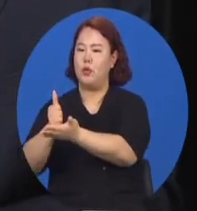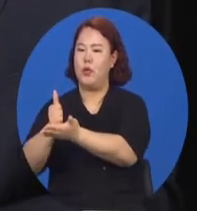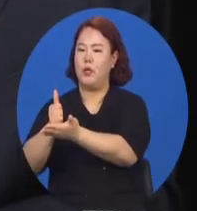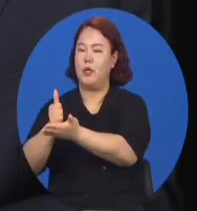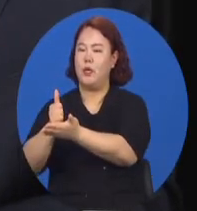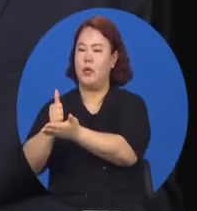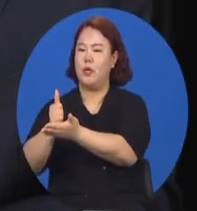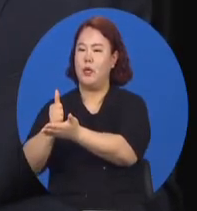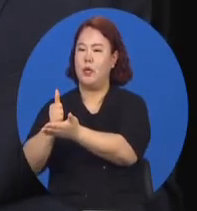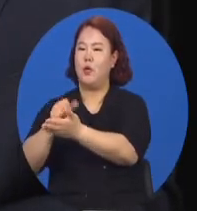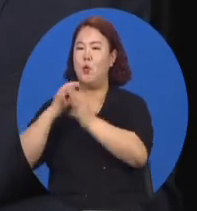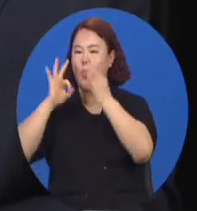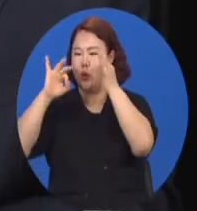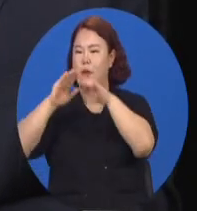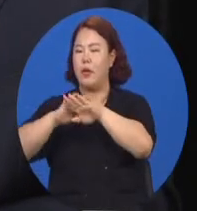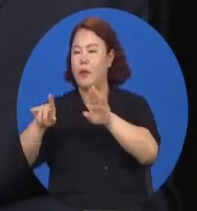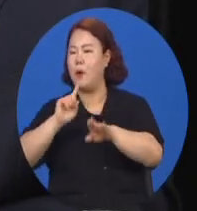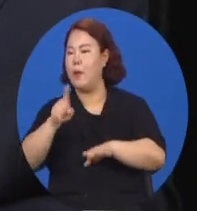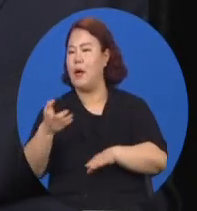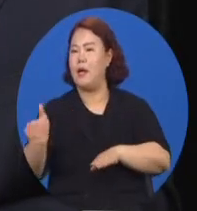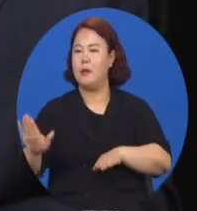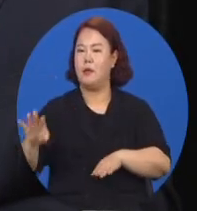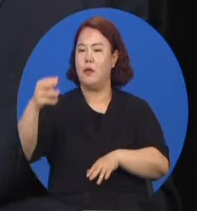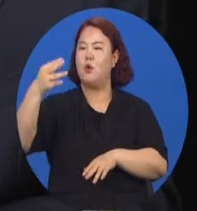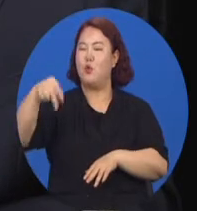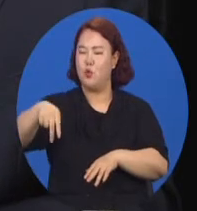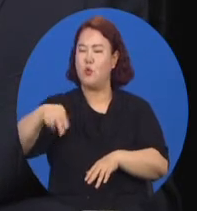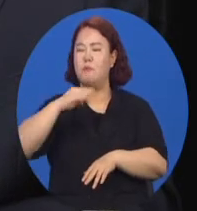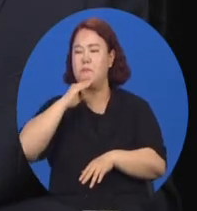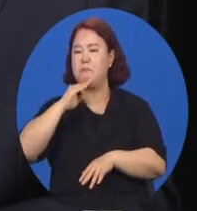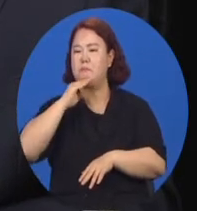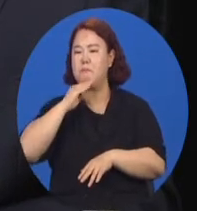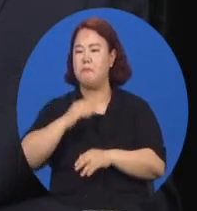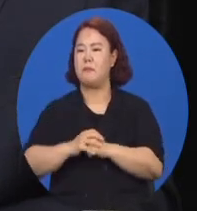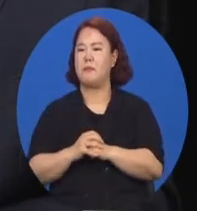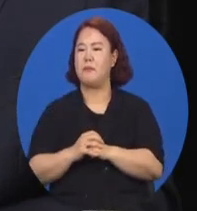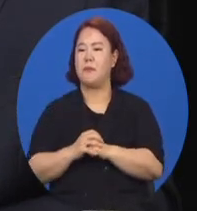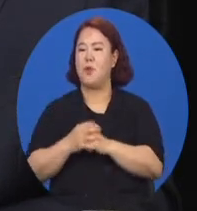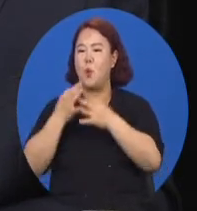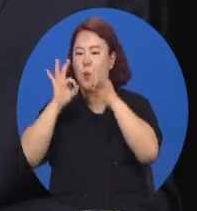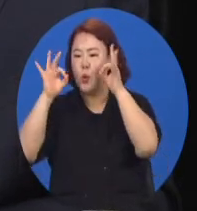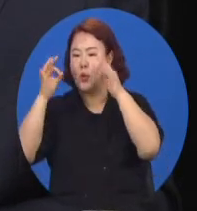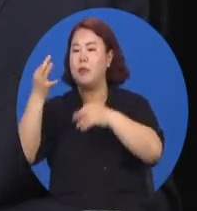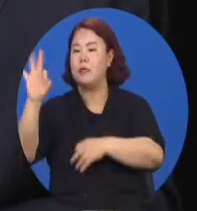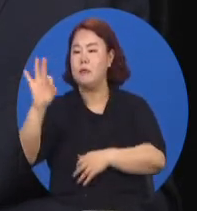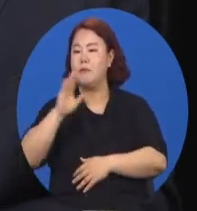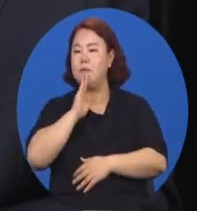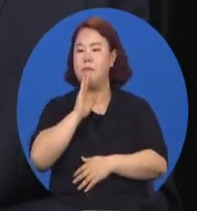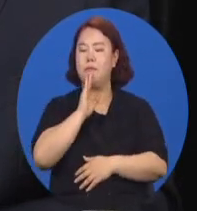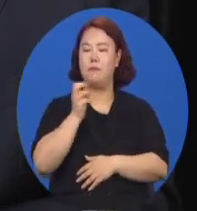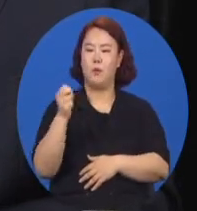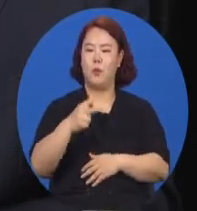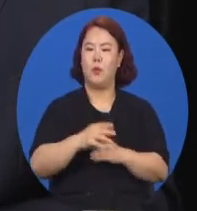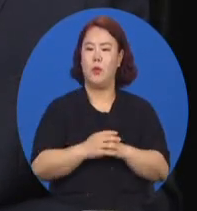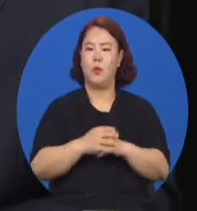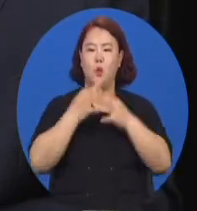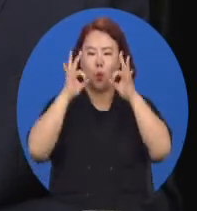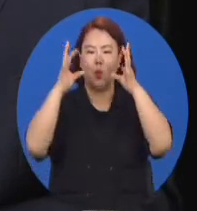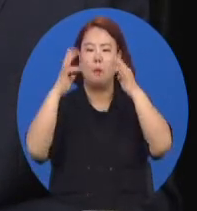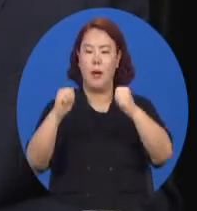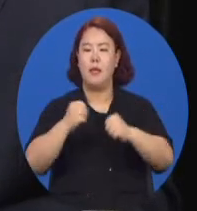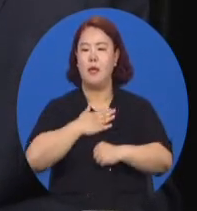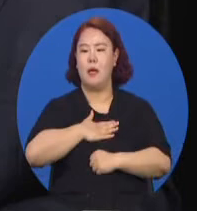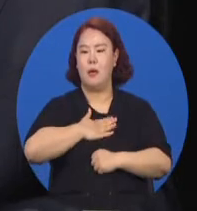했다 이렇게 말씀하시는데 물론 유한호 후보님의 노력 인정하고요. 그다음에 노력 많이 하신